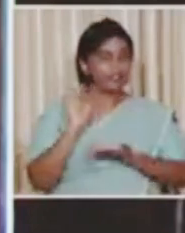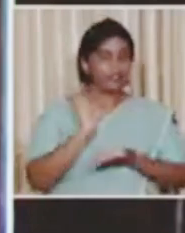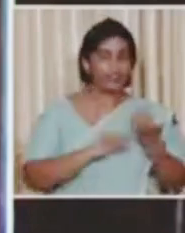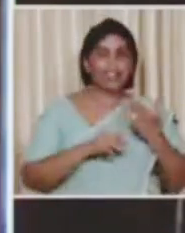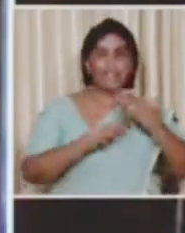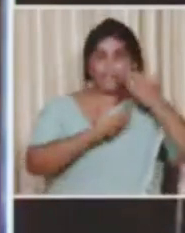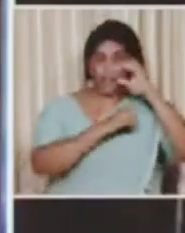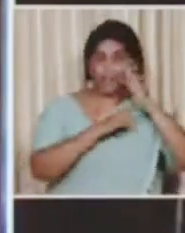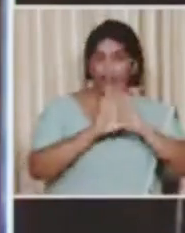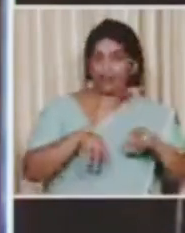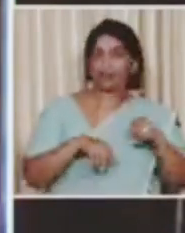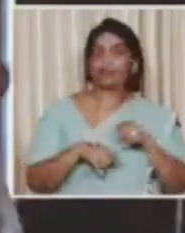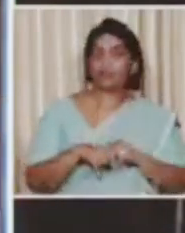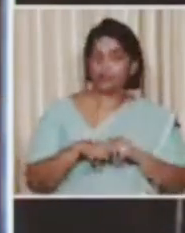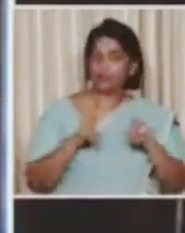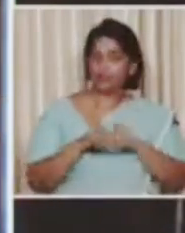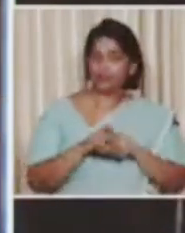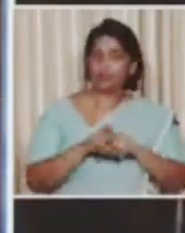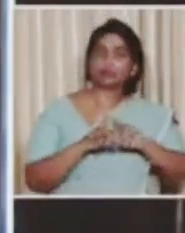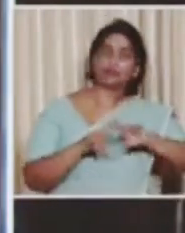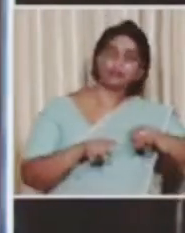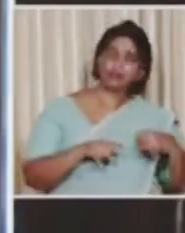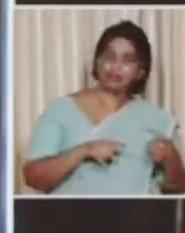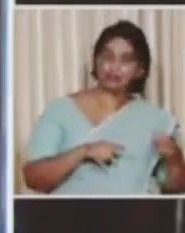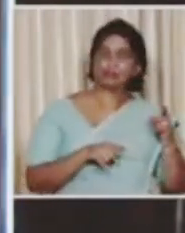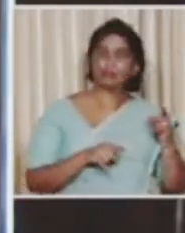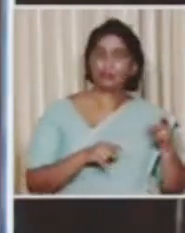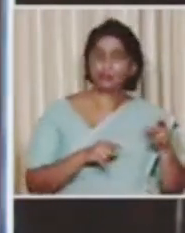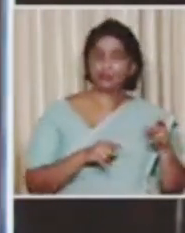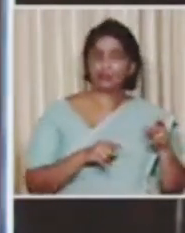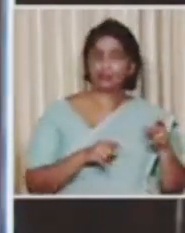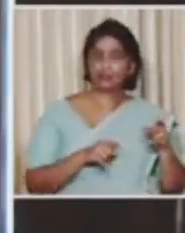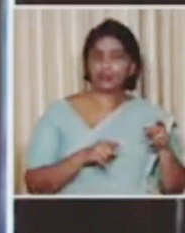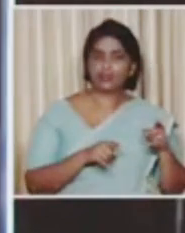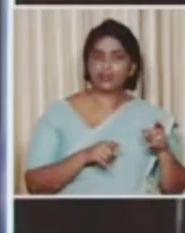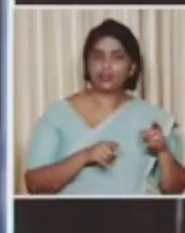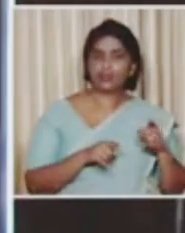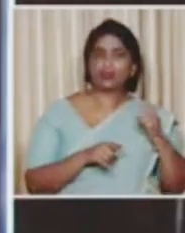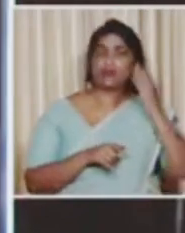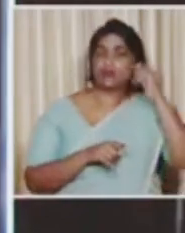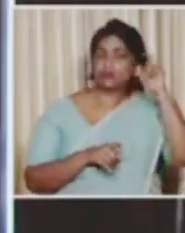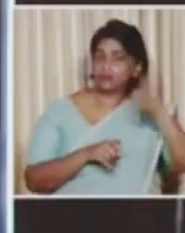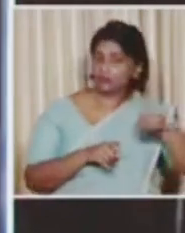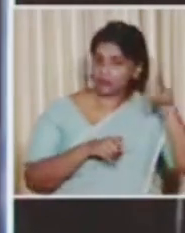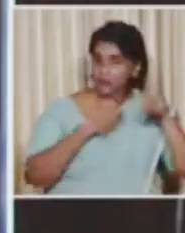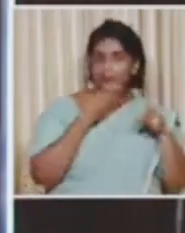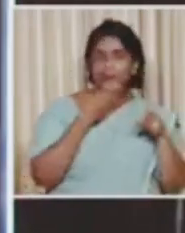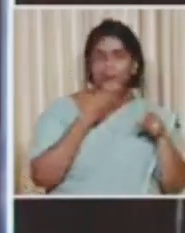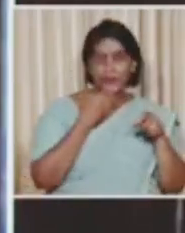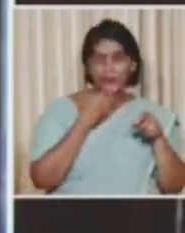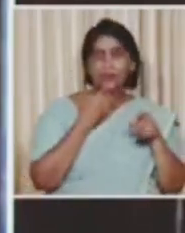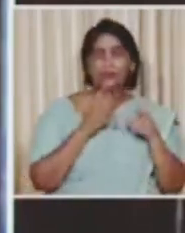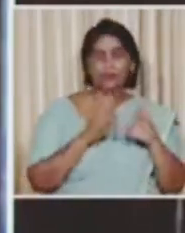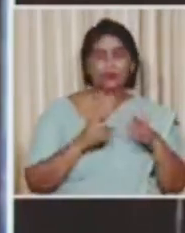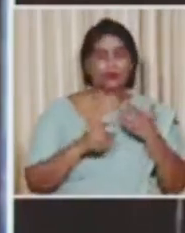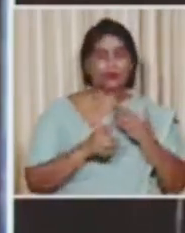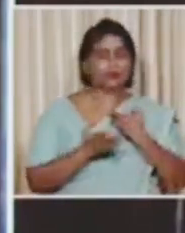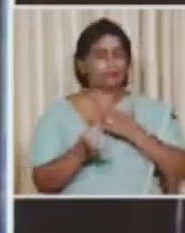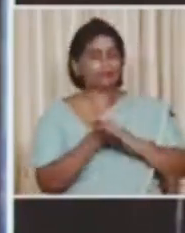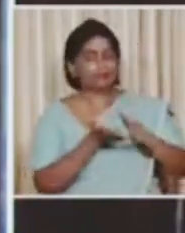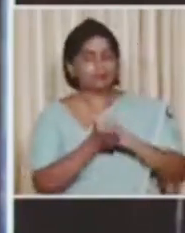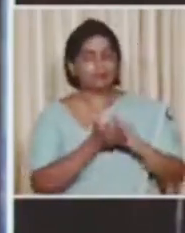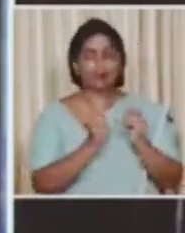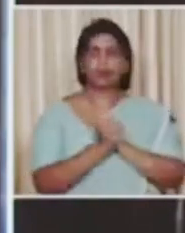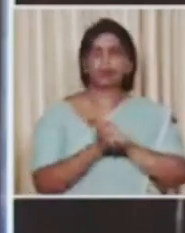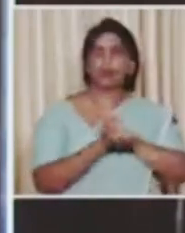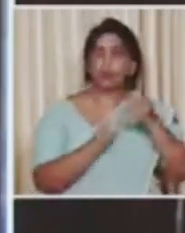විද්‍යාව හදාරන දරුවෝ, ඒ වගේම අනිත් පැත්තට ගත්තහම සාමාන්‍ය කාන්තාවන් තවා සාතු සේවකාවන් හැටියට